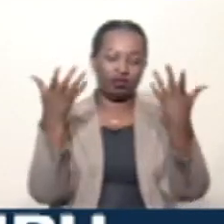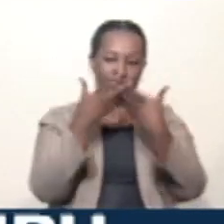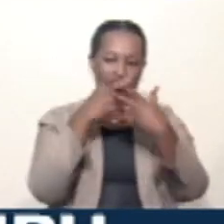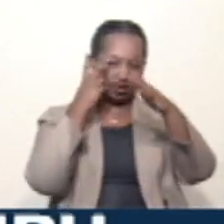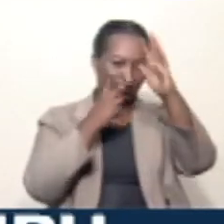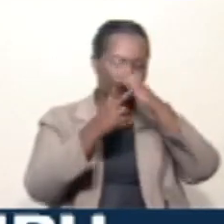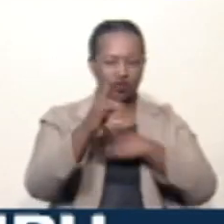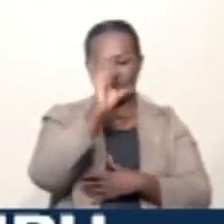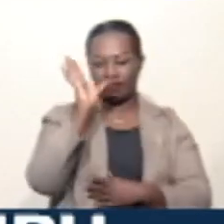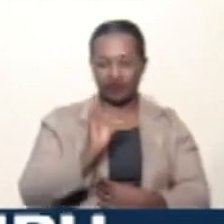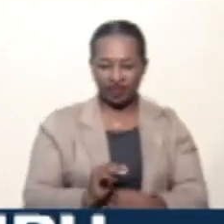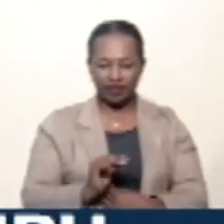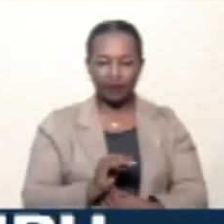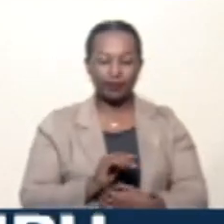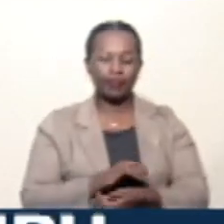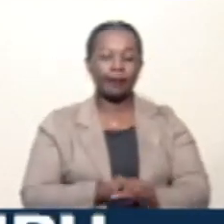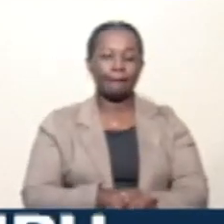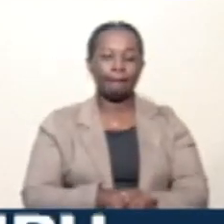n'icyerekezo cya Afurika.